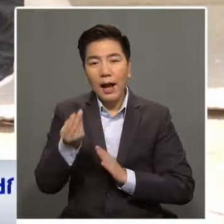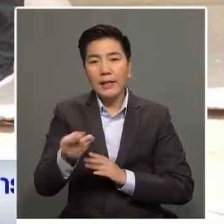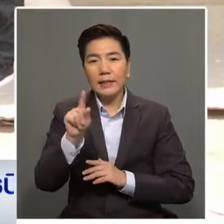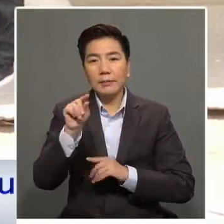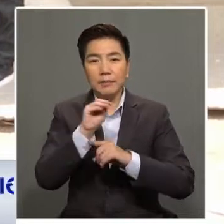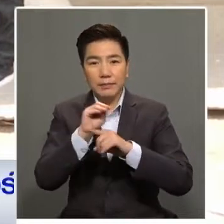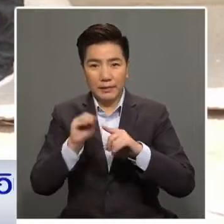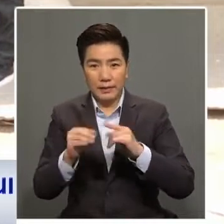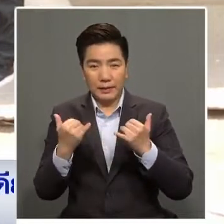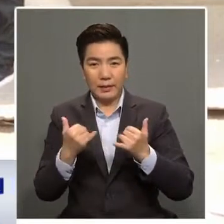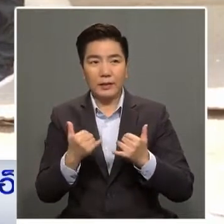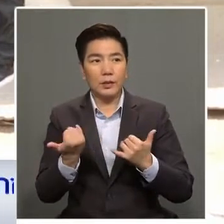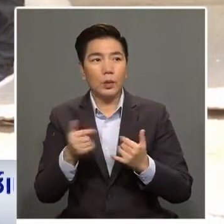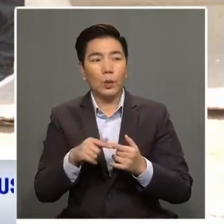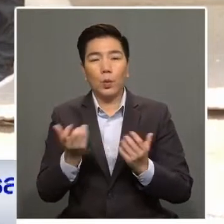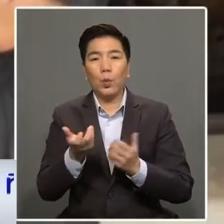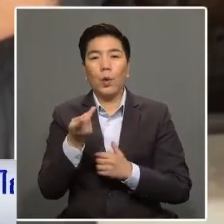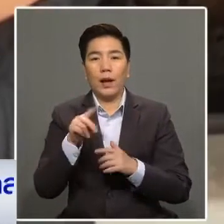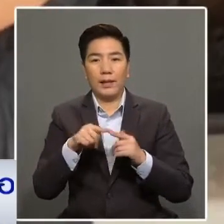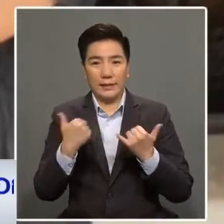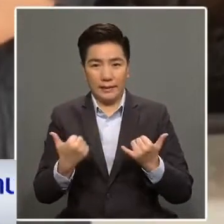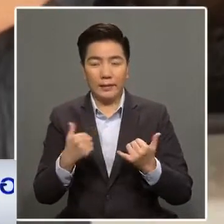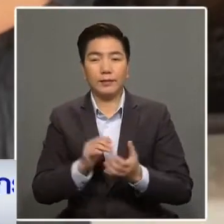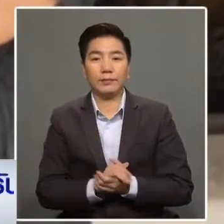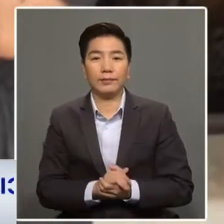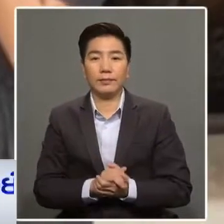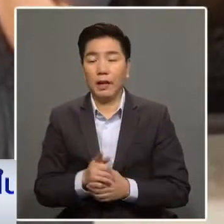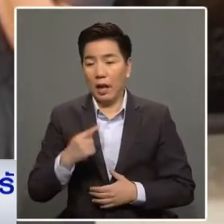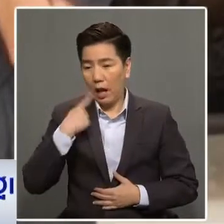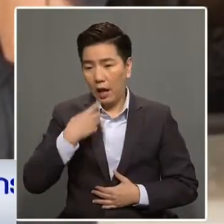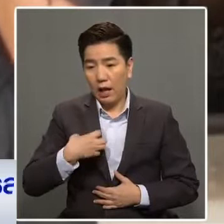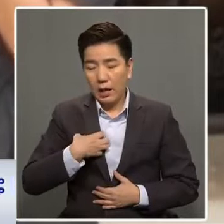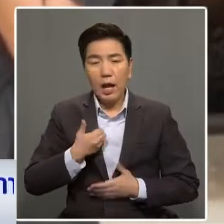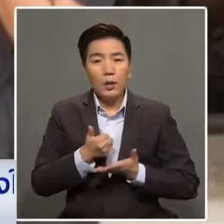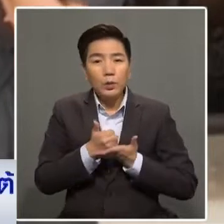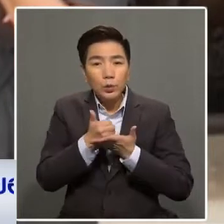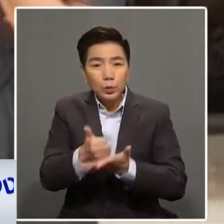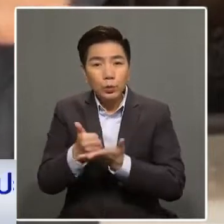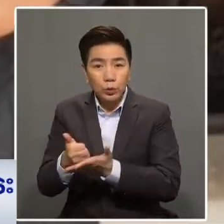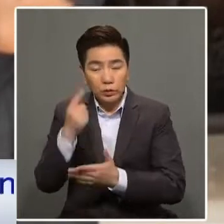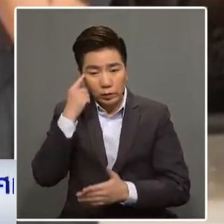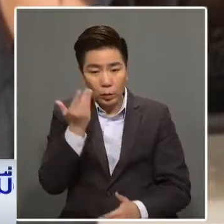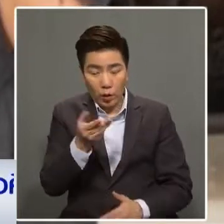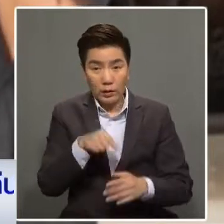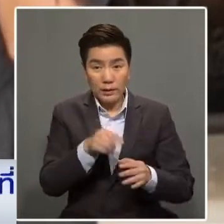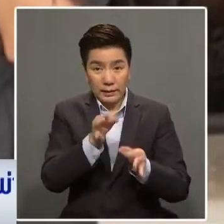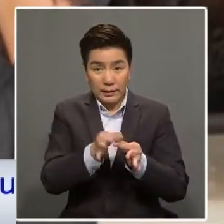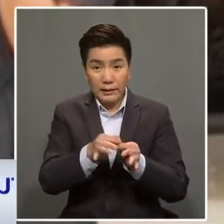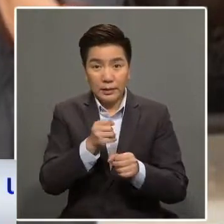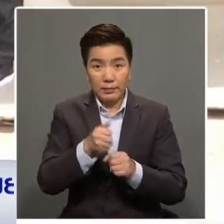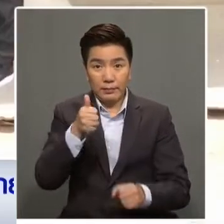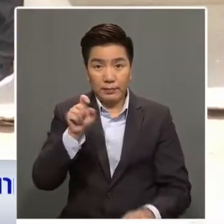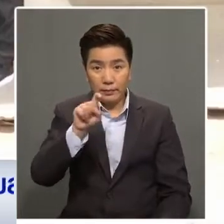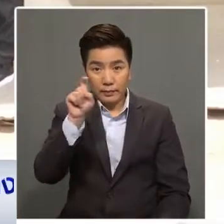งเงินที่เคยกู ้ ลูกค้าของธปท. ครับถ้าเผื่อว่าใครต้องการความช่วยเหลือเหล่านี้เนี่ยยังขอที่ธปท.ได้มั้ยฮะท่านพ